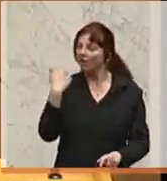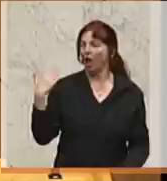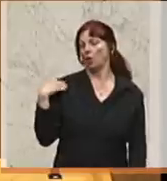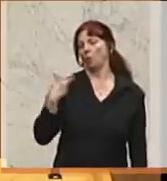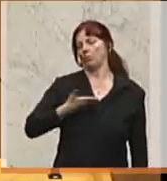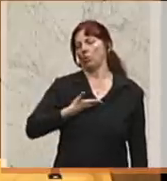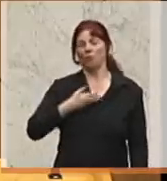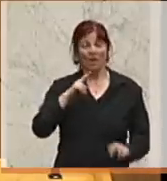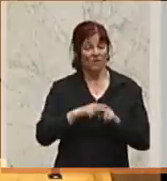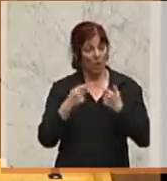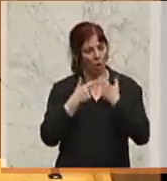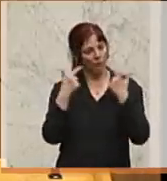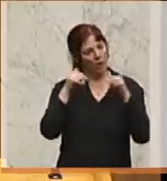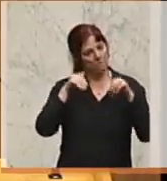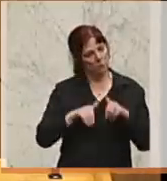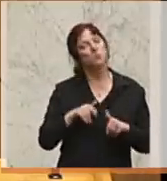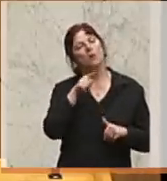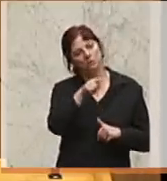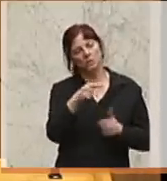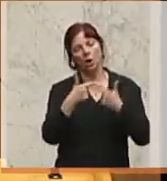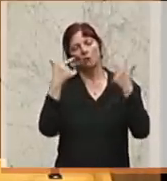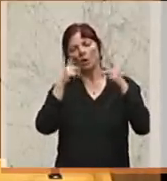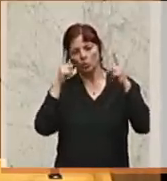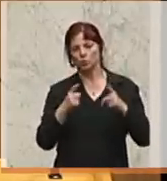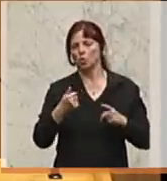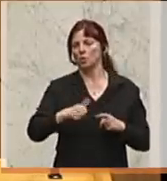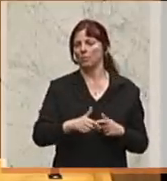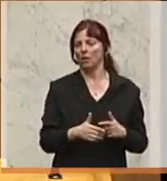gilt, dann stehen wir zu dieser Aufklärung, dann tragen wir auch die